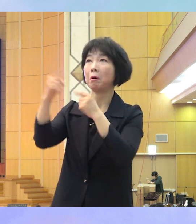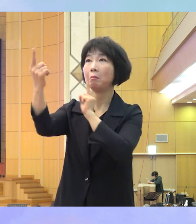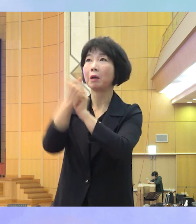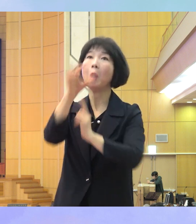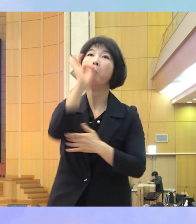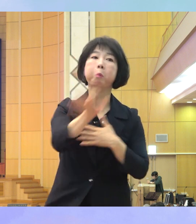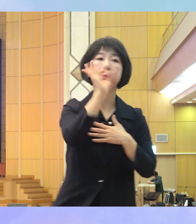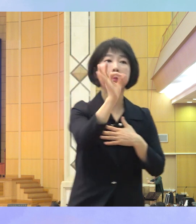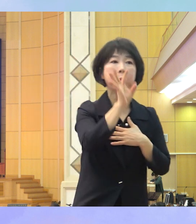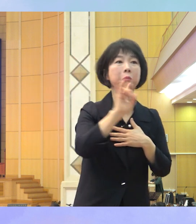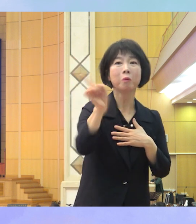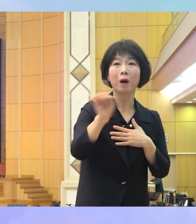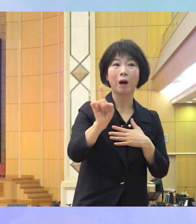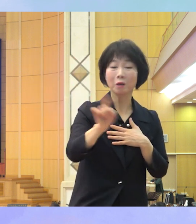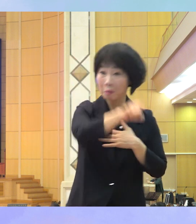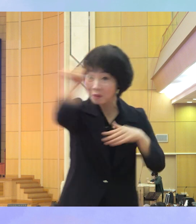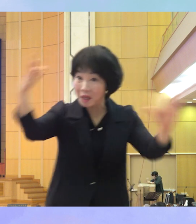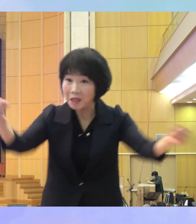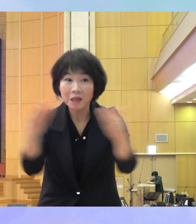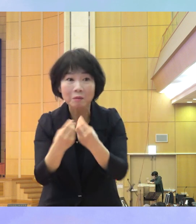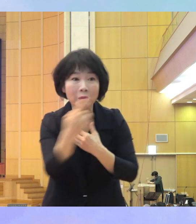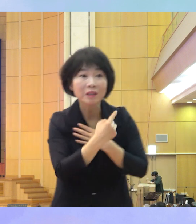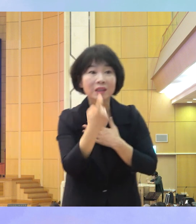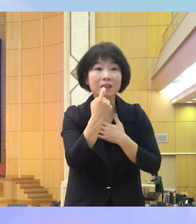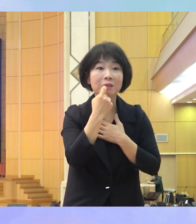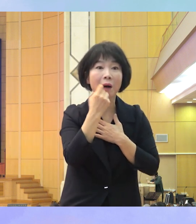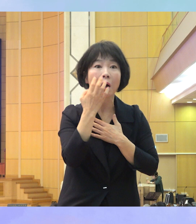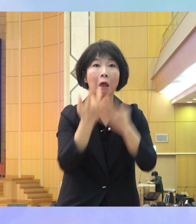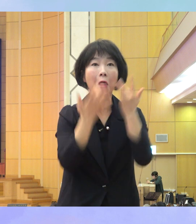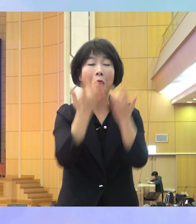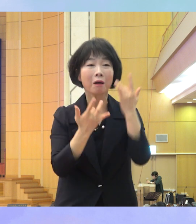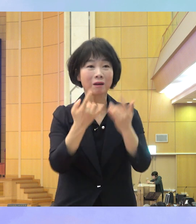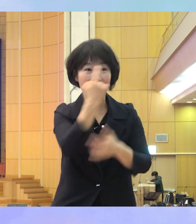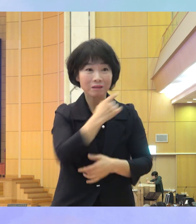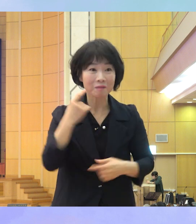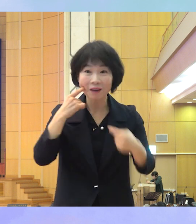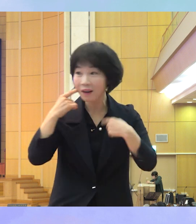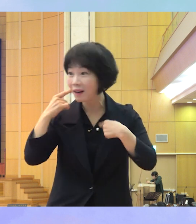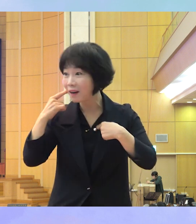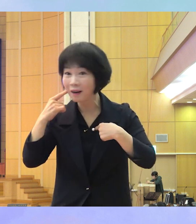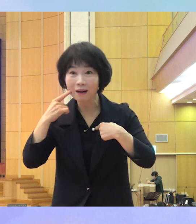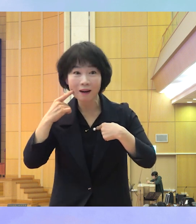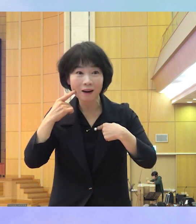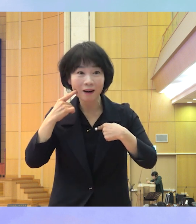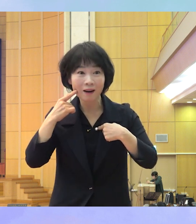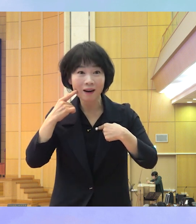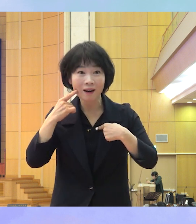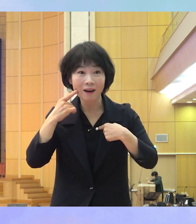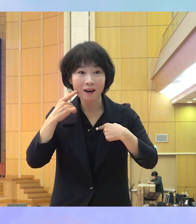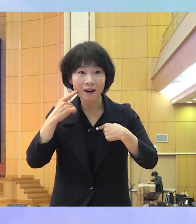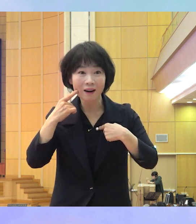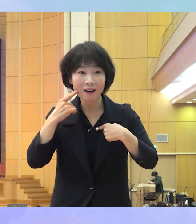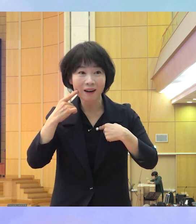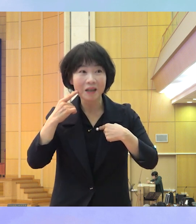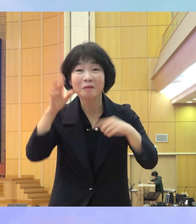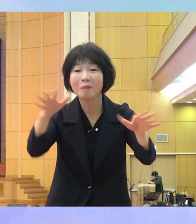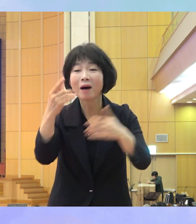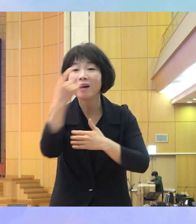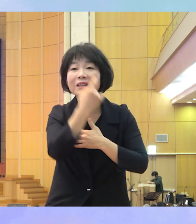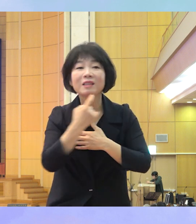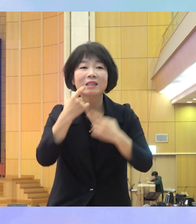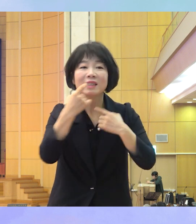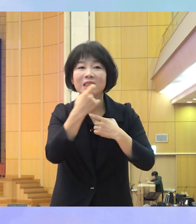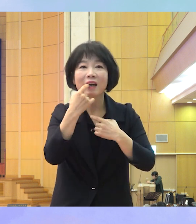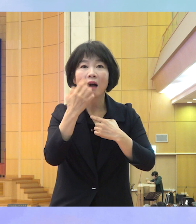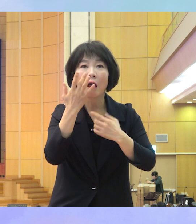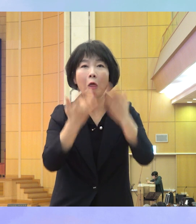빠져도 참 보기도 싫고 참 힘들어요. 말을 해도 말이 새나가고요, 음식을 먹어도 그걸로 자꾸만 삐져나와가지고